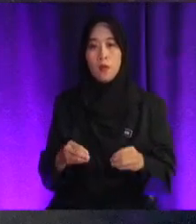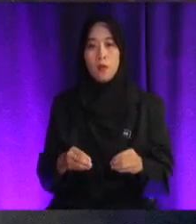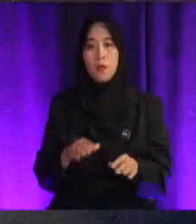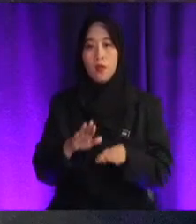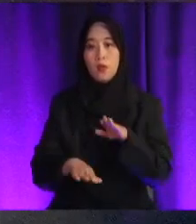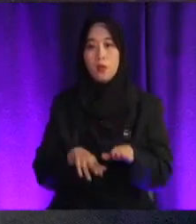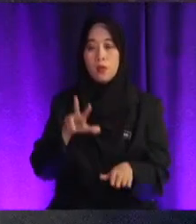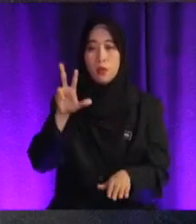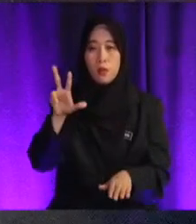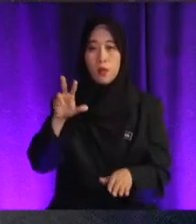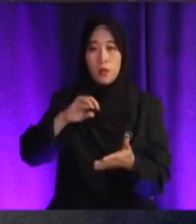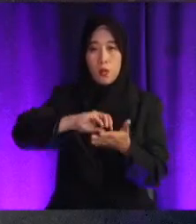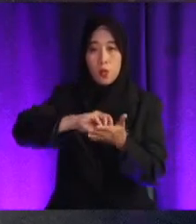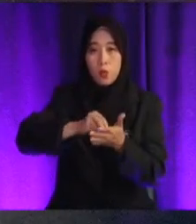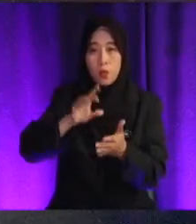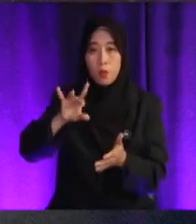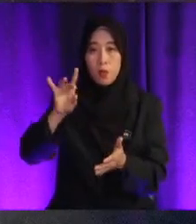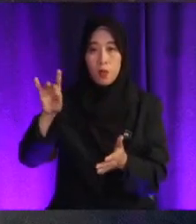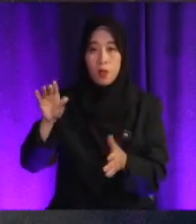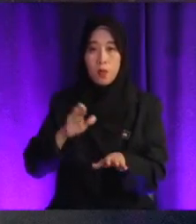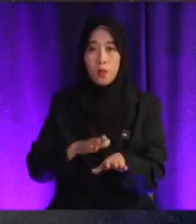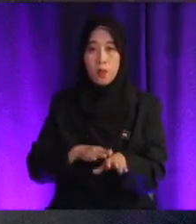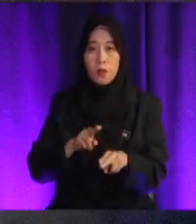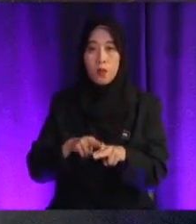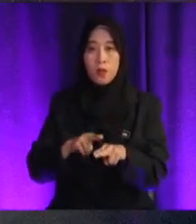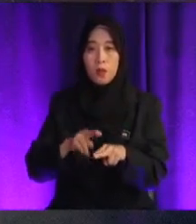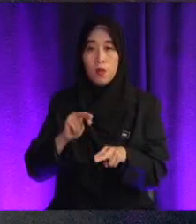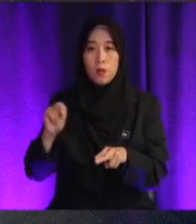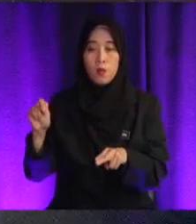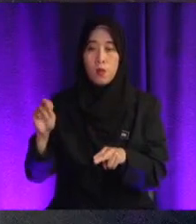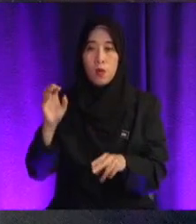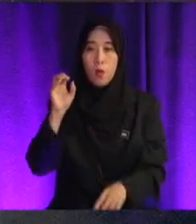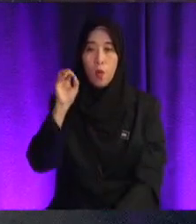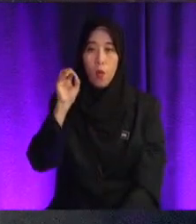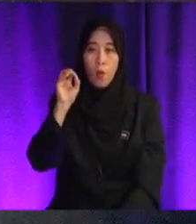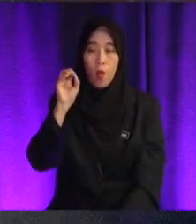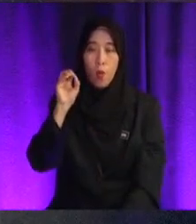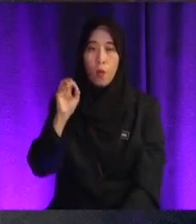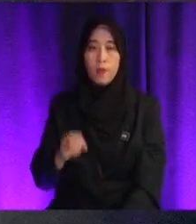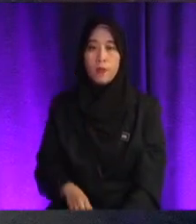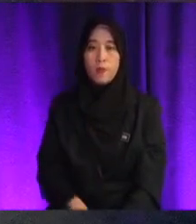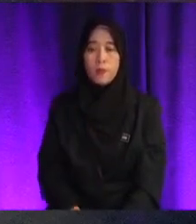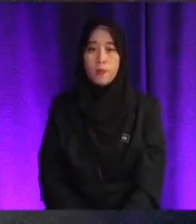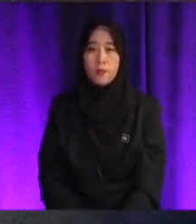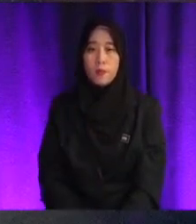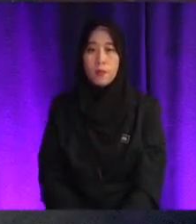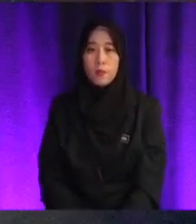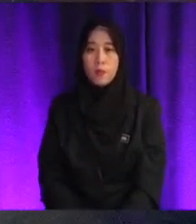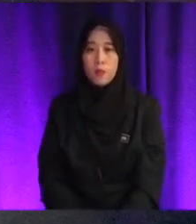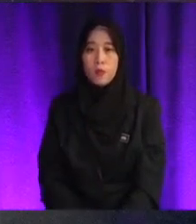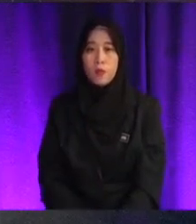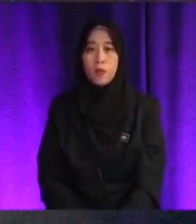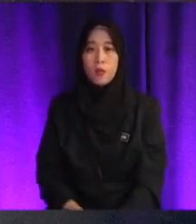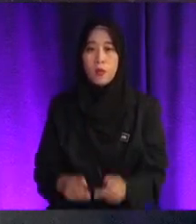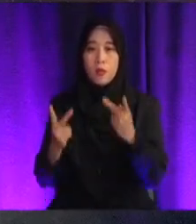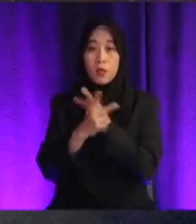ketiga, Swiss pilihan pada kedudukan ohm. Ya, ohm. Okey. Saya letakkan pada ni boleh cikgu? Boleh, kali 10